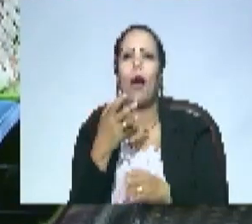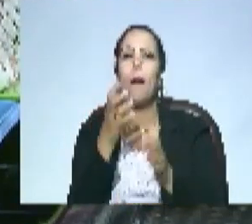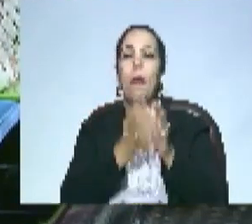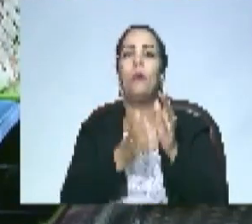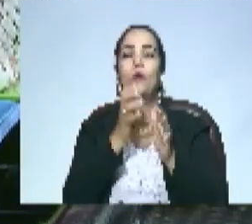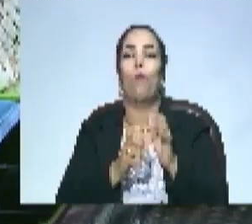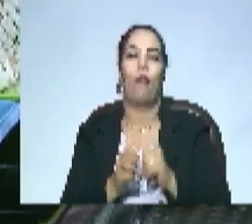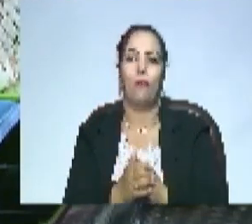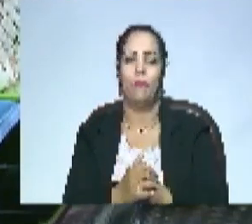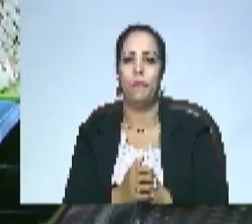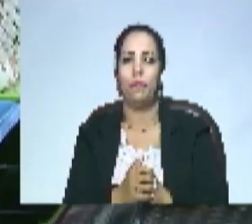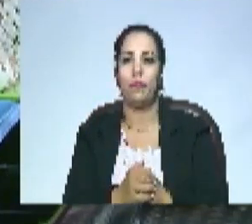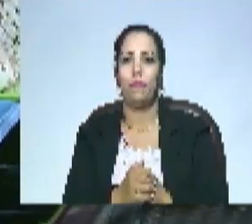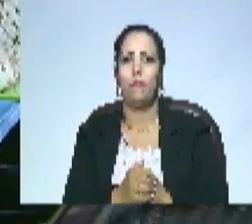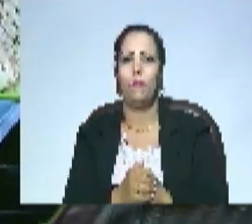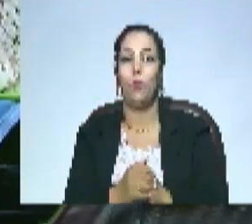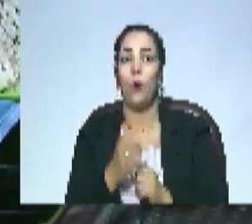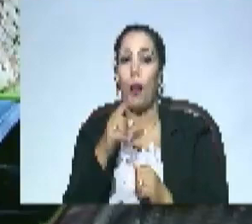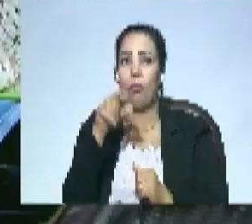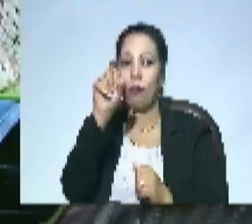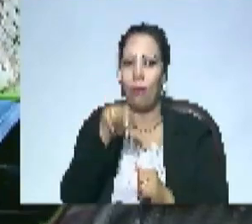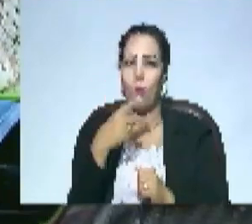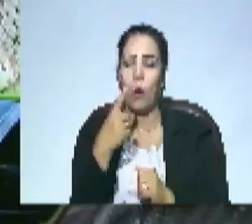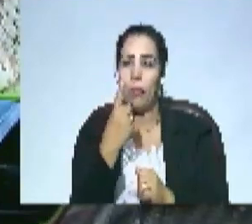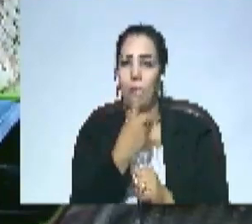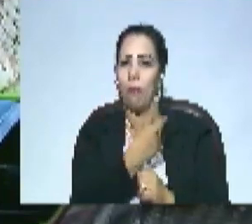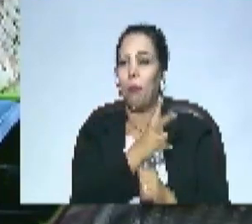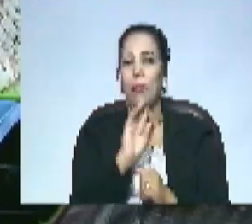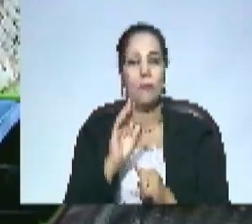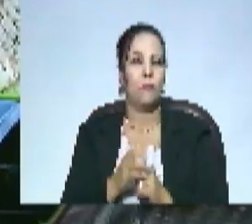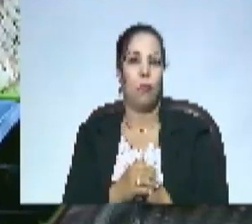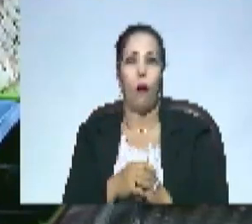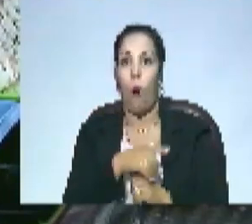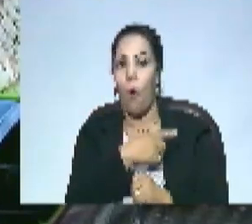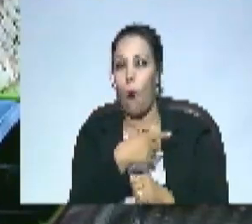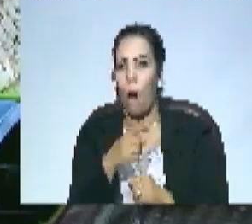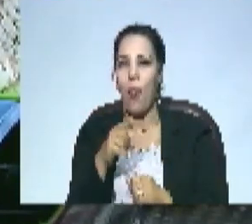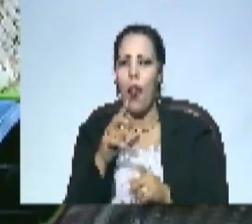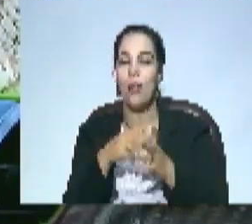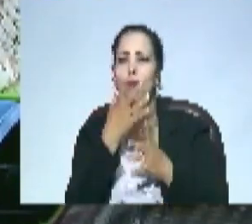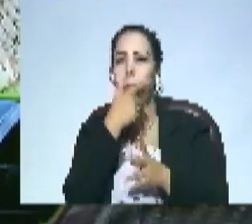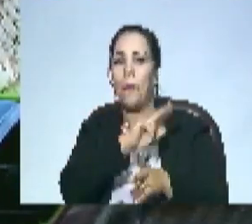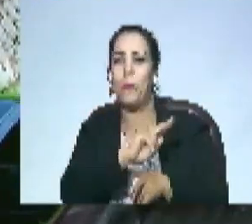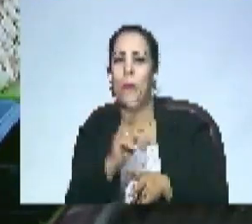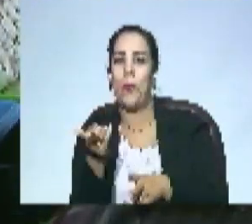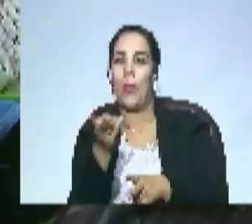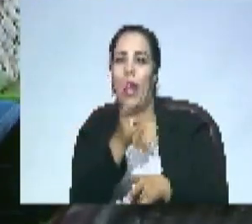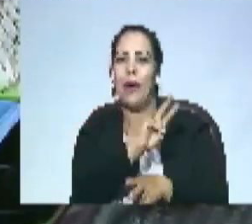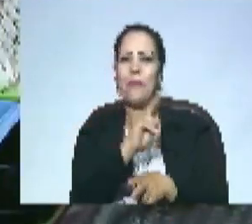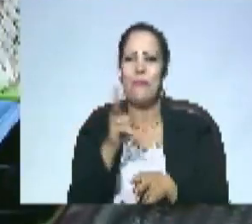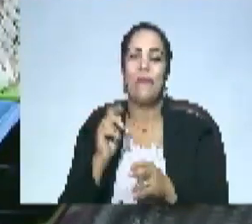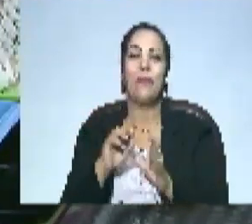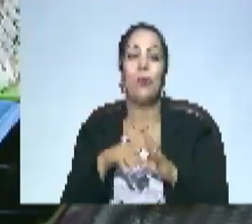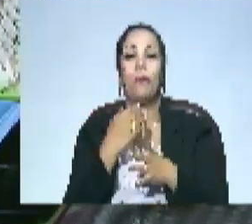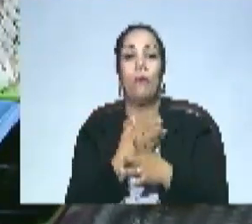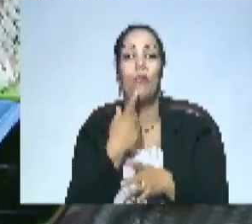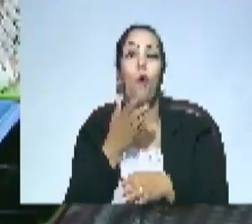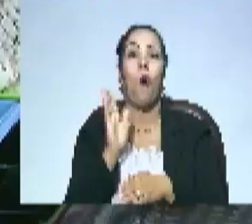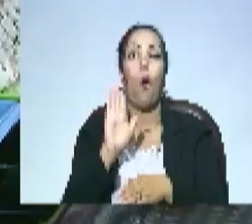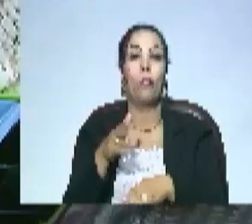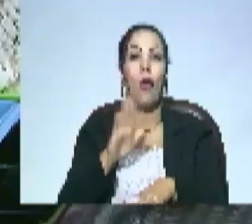جماعه على واحد كده ونحط